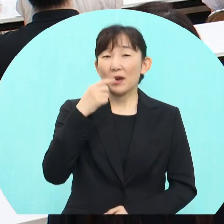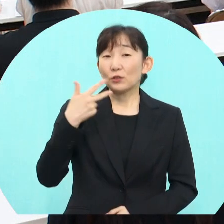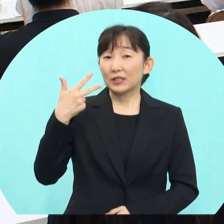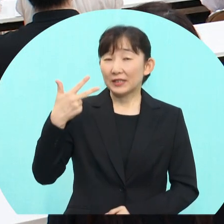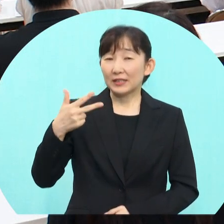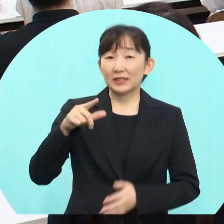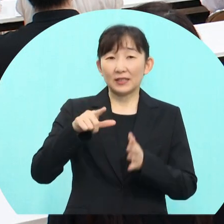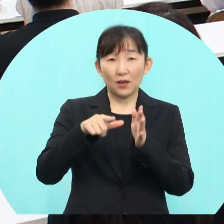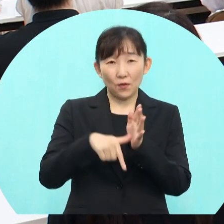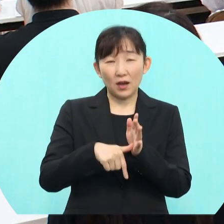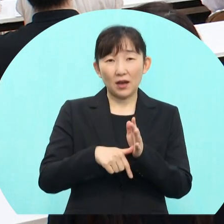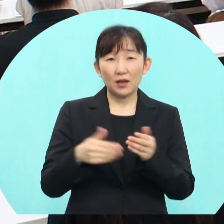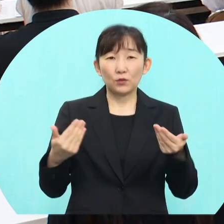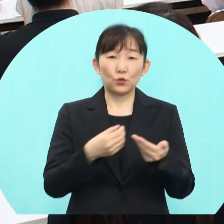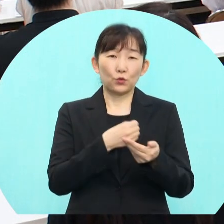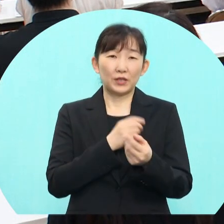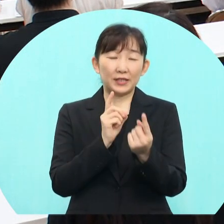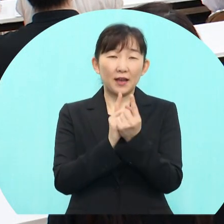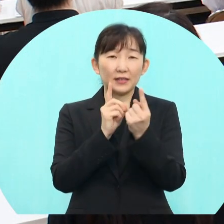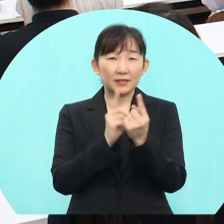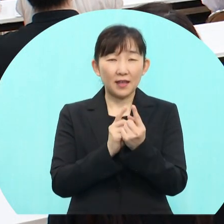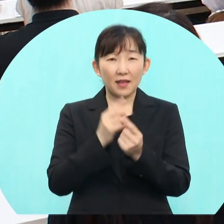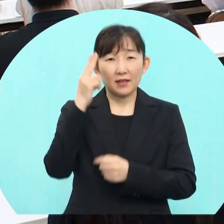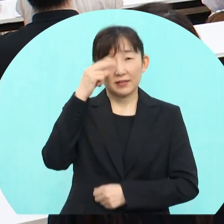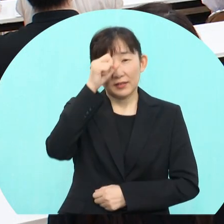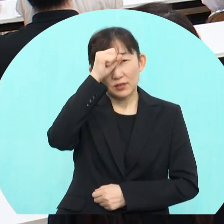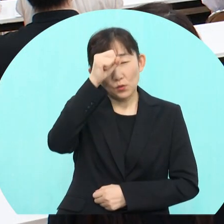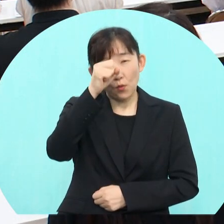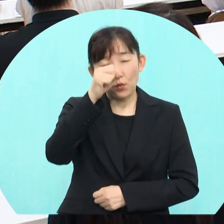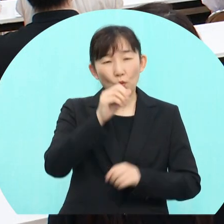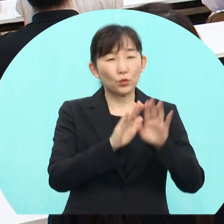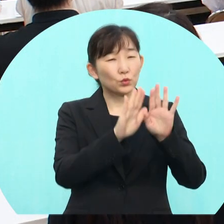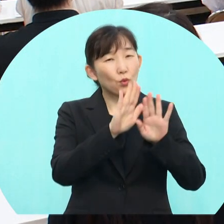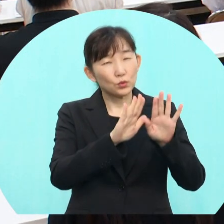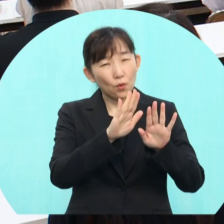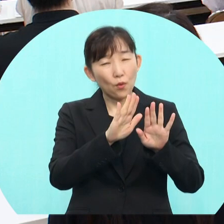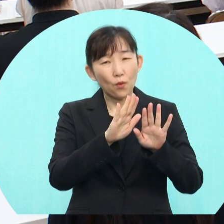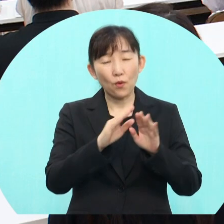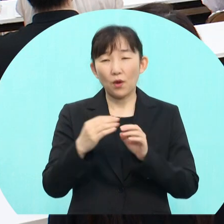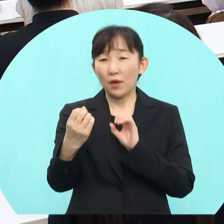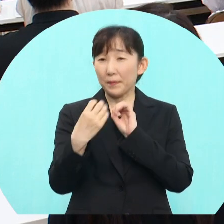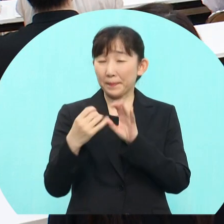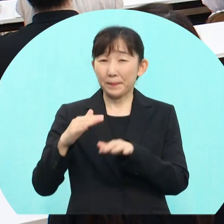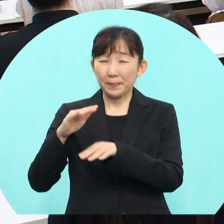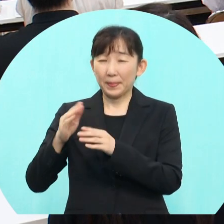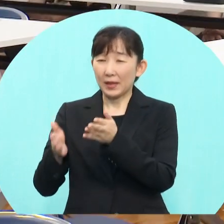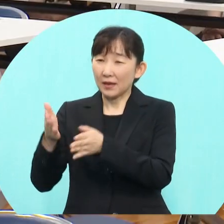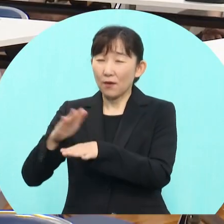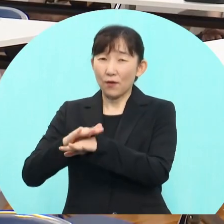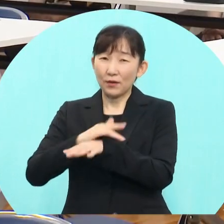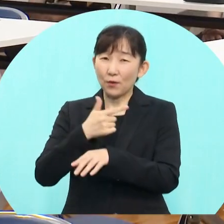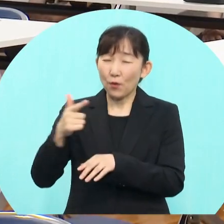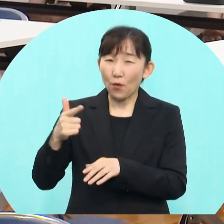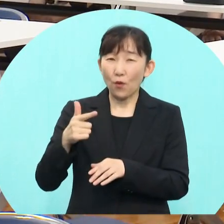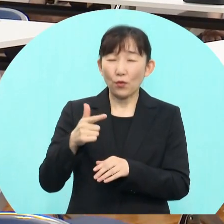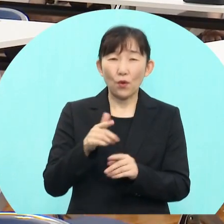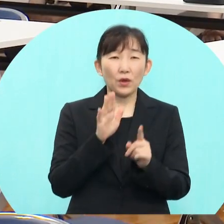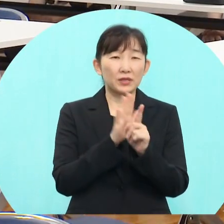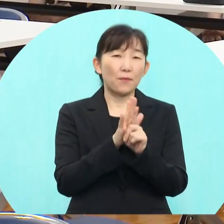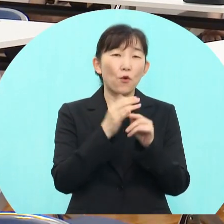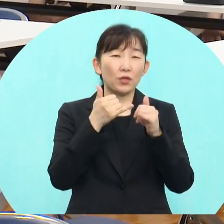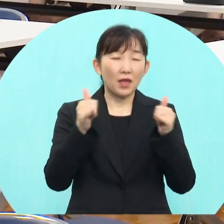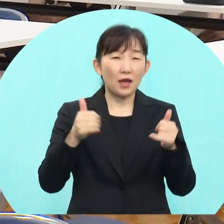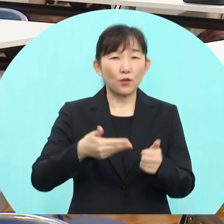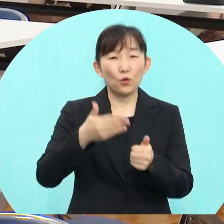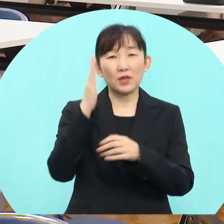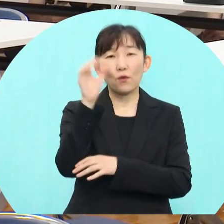山口市では職員に対して認知症の症状や関わり方について学ぶ認知症サポーター